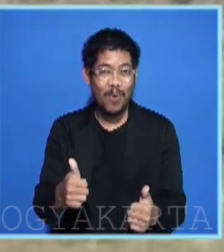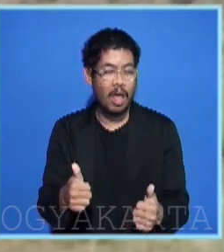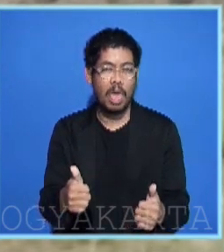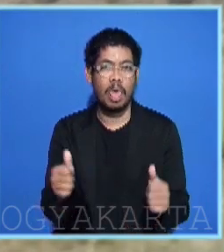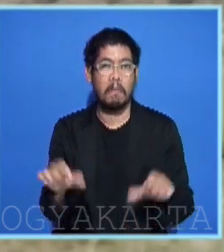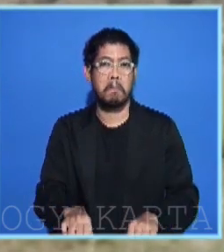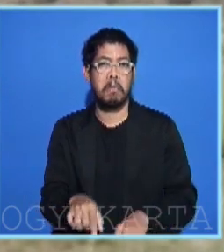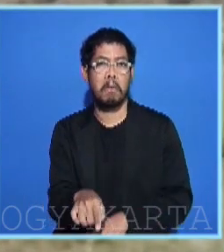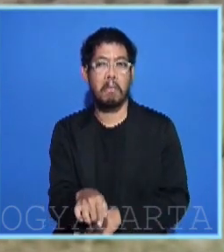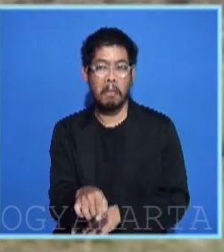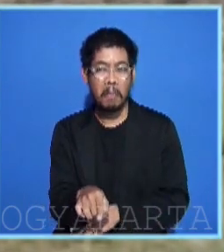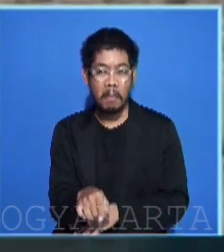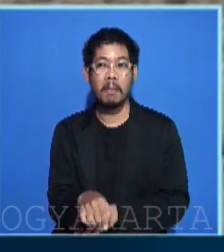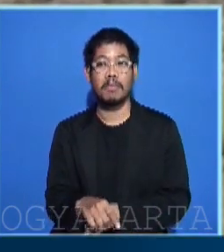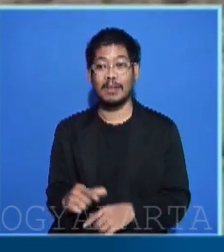sekarang